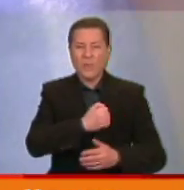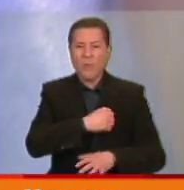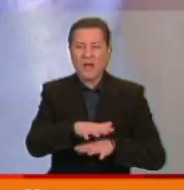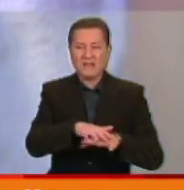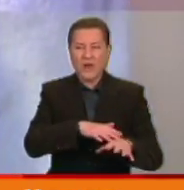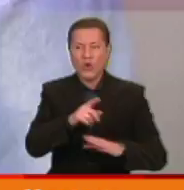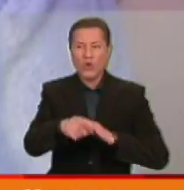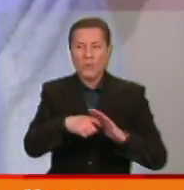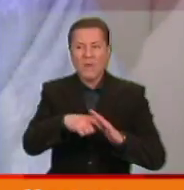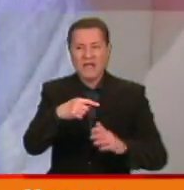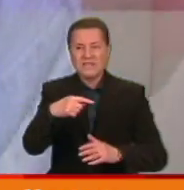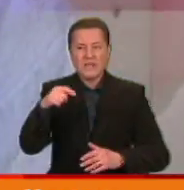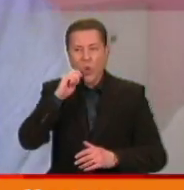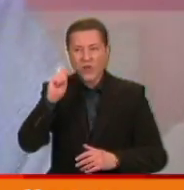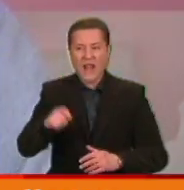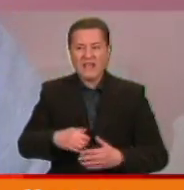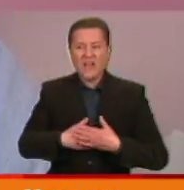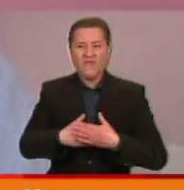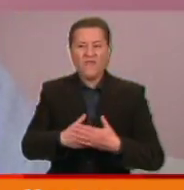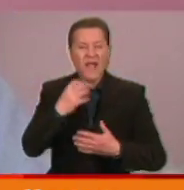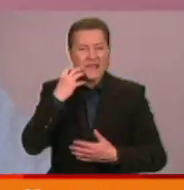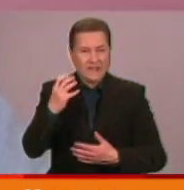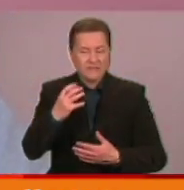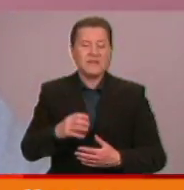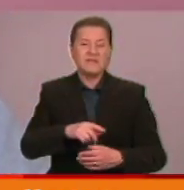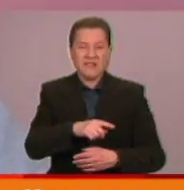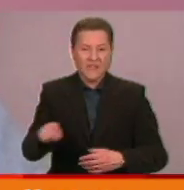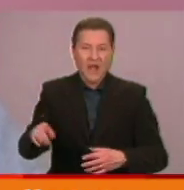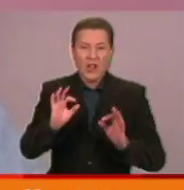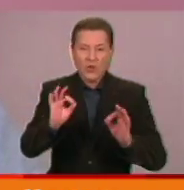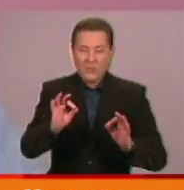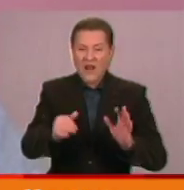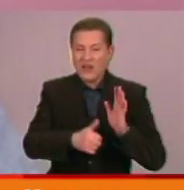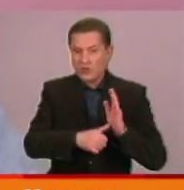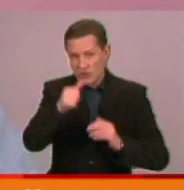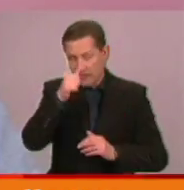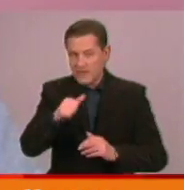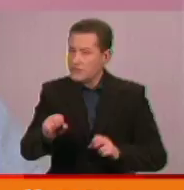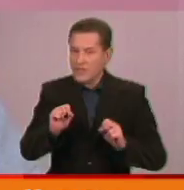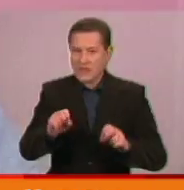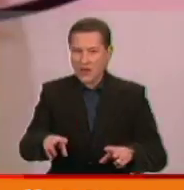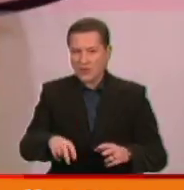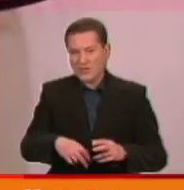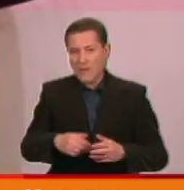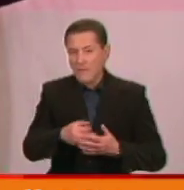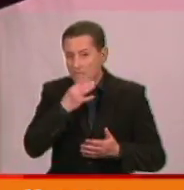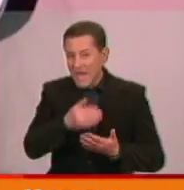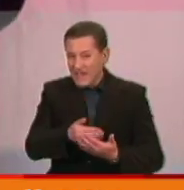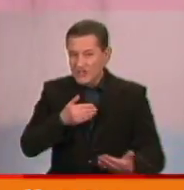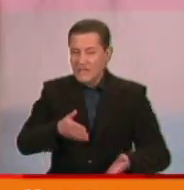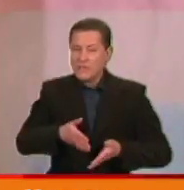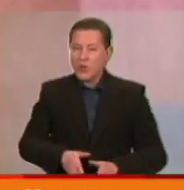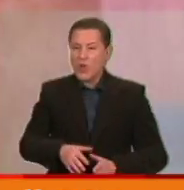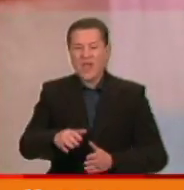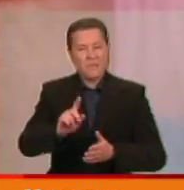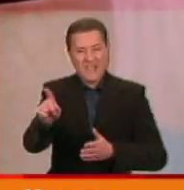спецпризначення «Донбас-Україна». Вагітність, розповідає, тривала нормально, та на 6-му місяці постала загроза передчасних пологів, і жінку